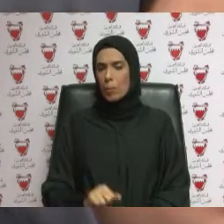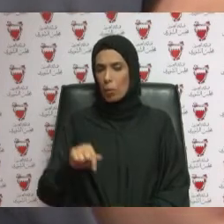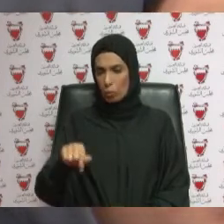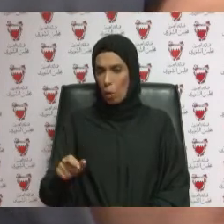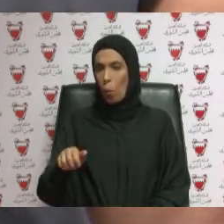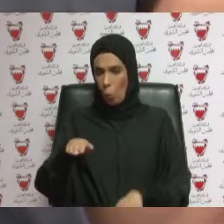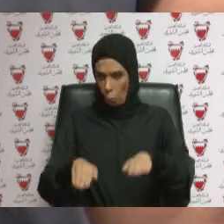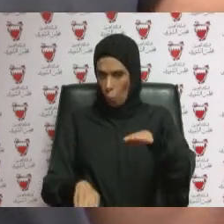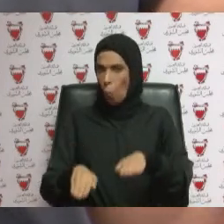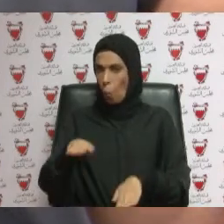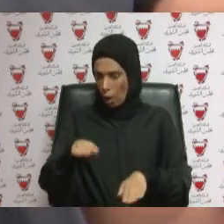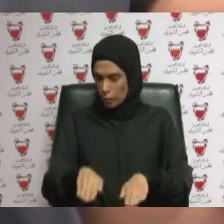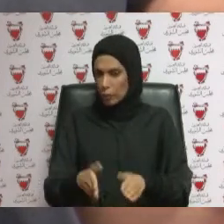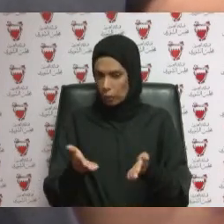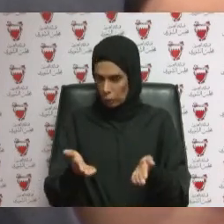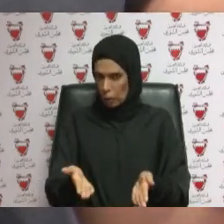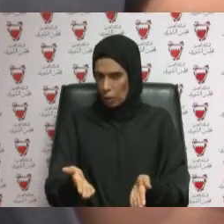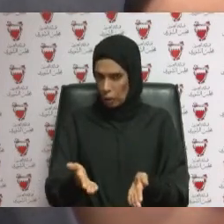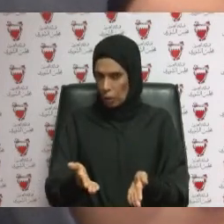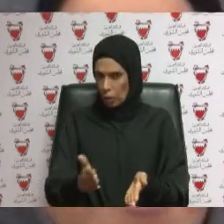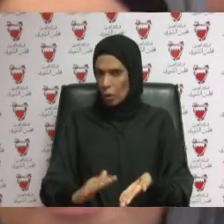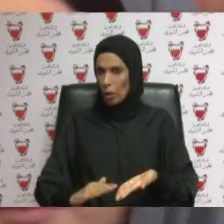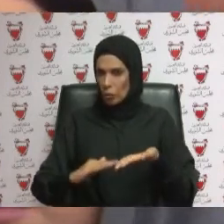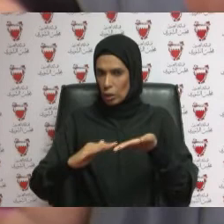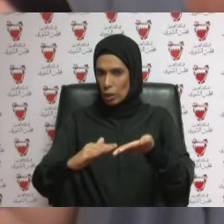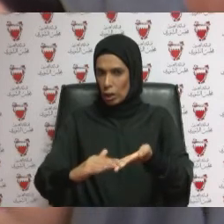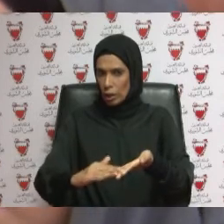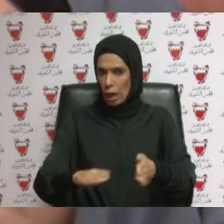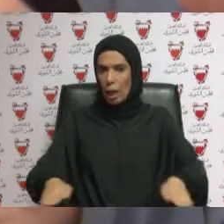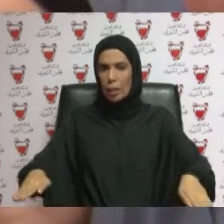الموازنات المرصودة تساهم في تحقيق التوازن بين الجنسين.